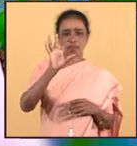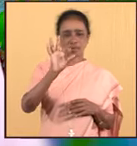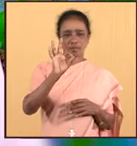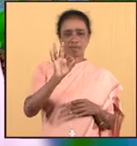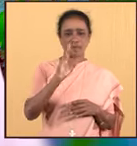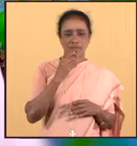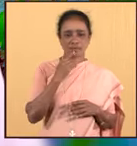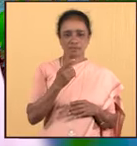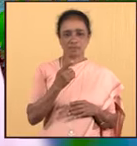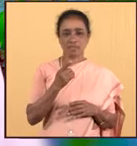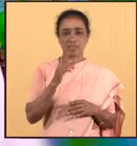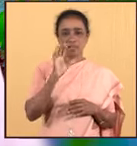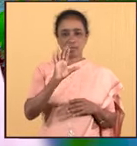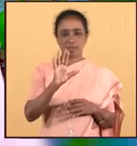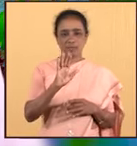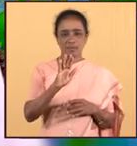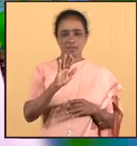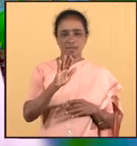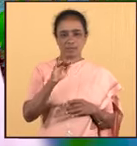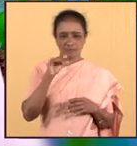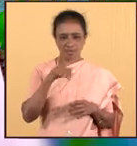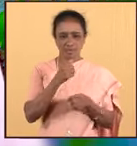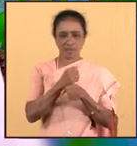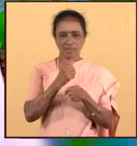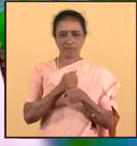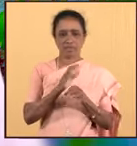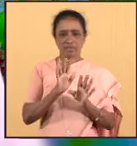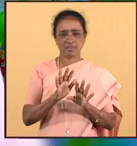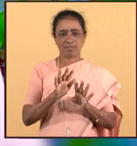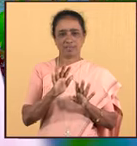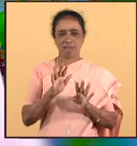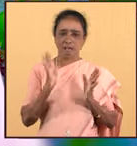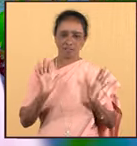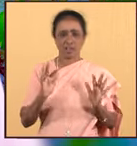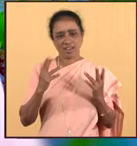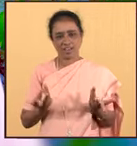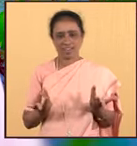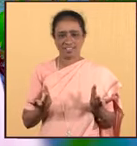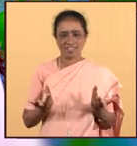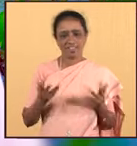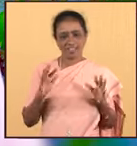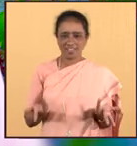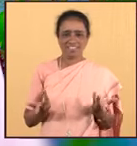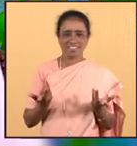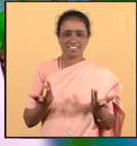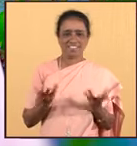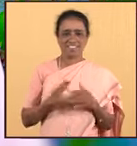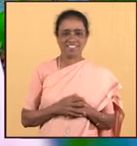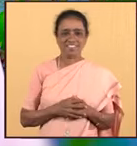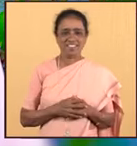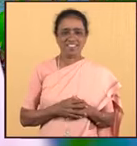1950 சமய சார்பின்மை என்ற வார்த்தை நமது அரசியலமைப்பு சட்டத்தில் இடம்பெற்றதா? ஆம் ஆர்